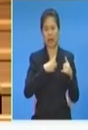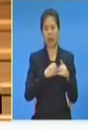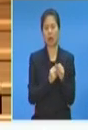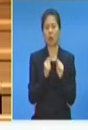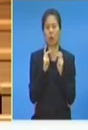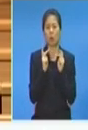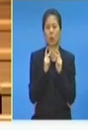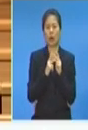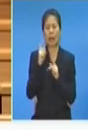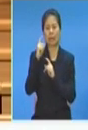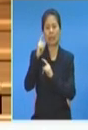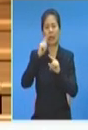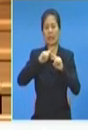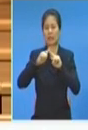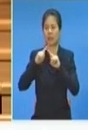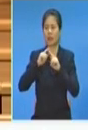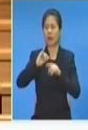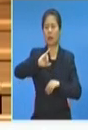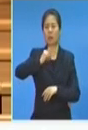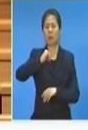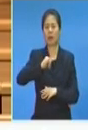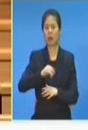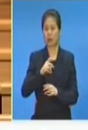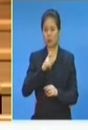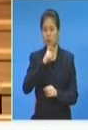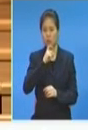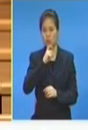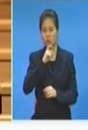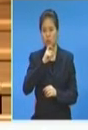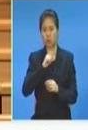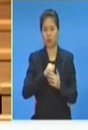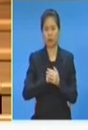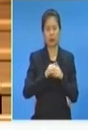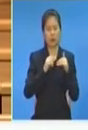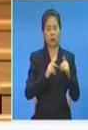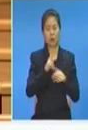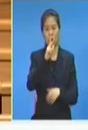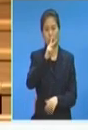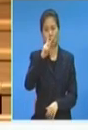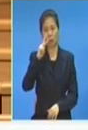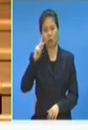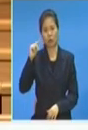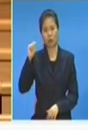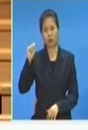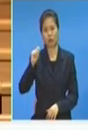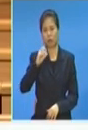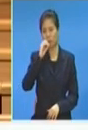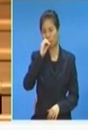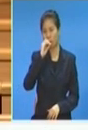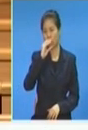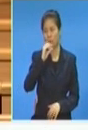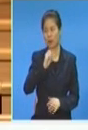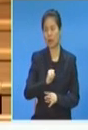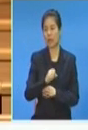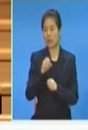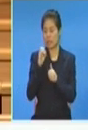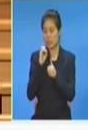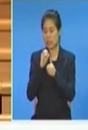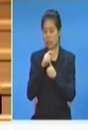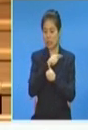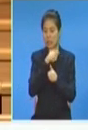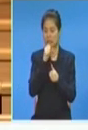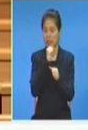อยู่ในพื้นที่อยู่กับเขาตลอดชีวิตมาอยู่กับเจ้าหน้าที่กกต.ที่สอบปากคำเพียง3ชั่วโมงนั้นเองก็จะร